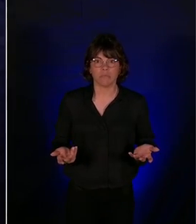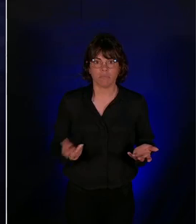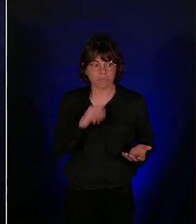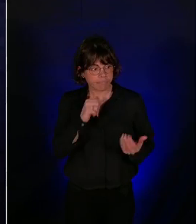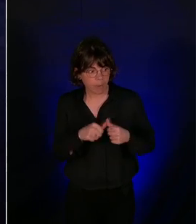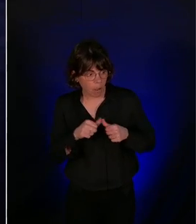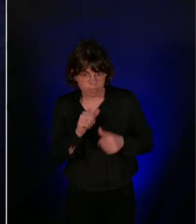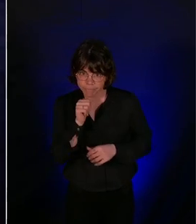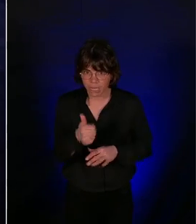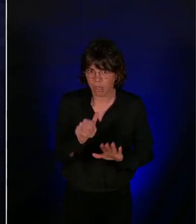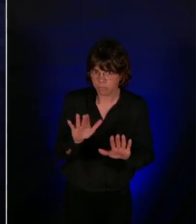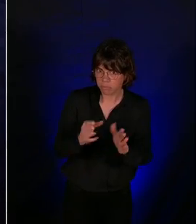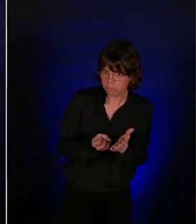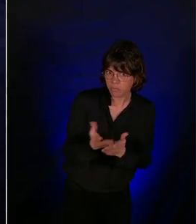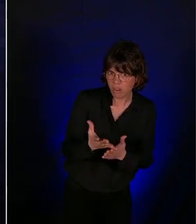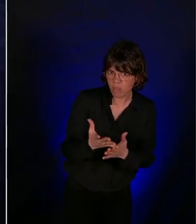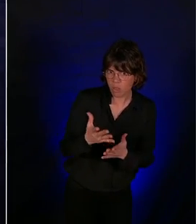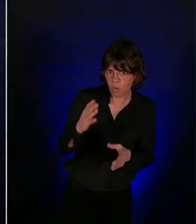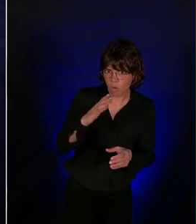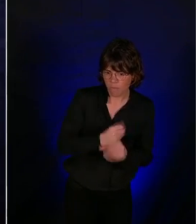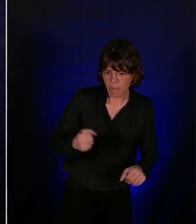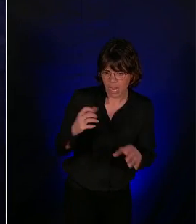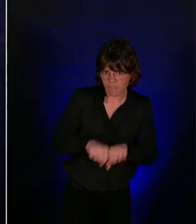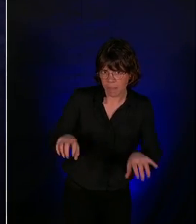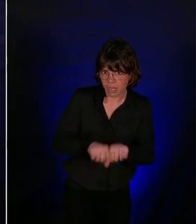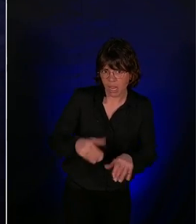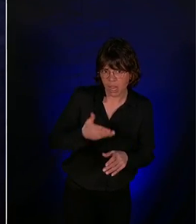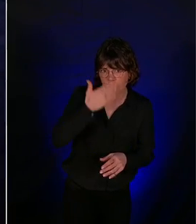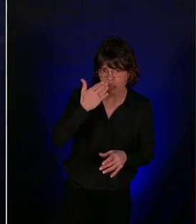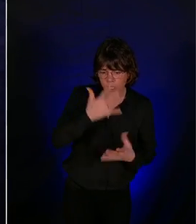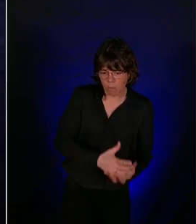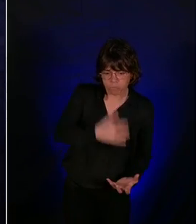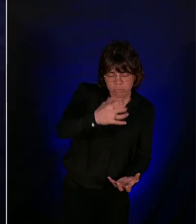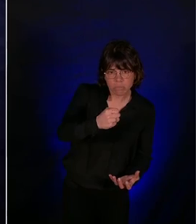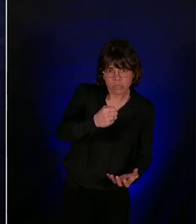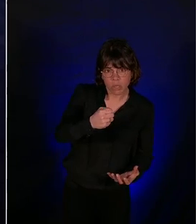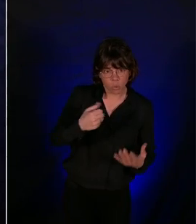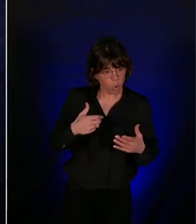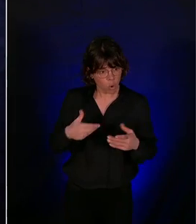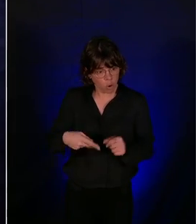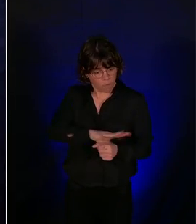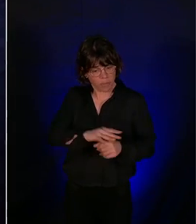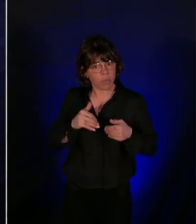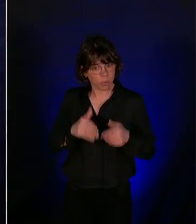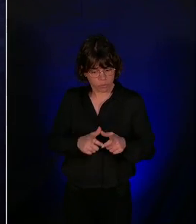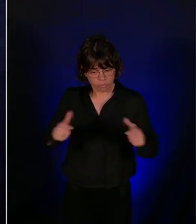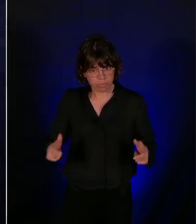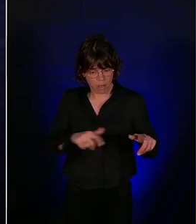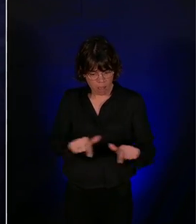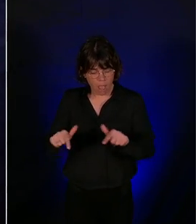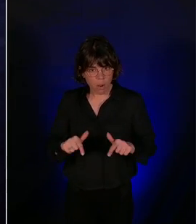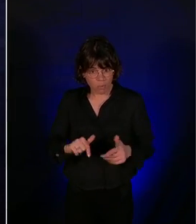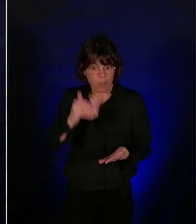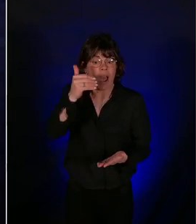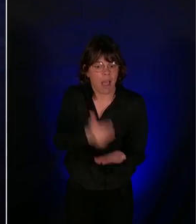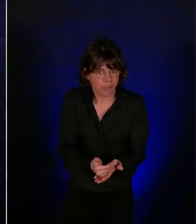faitin je vous rappelle en fabriquer des bouteilles d'oxygène méd on continue à occuper l'usine pendant le covid on a on a on a arrêté de l'occuper